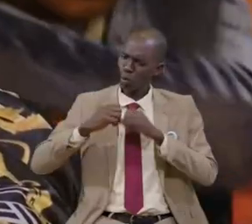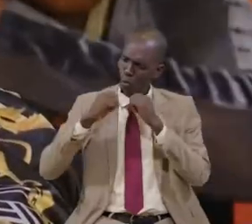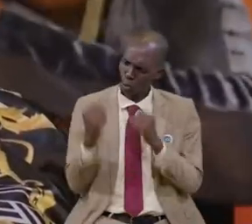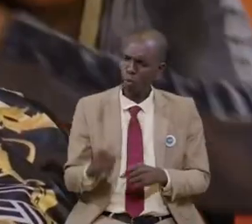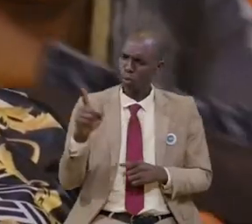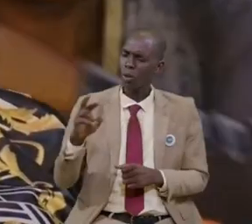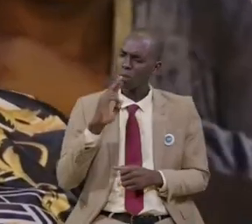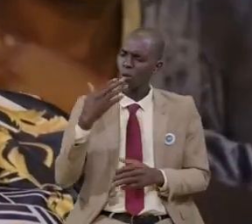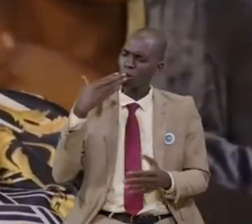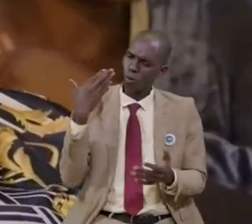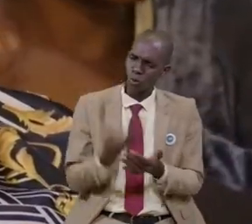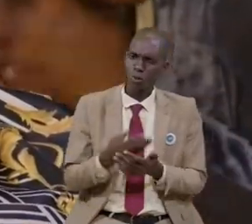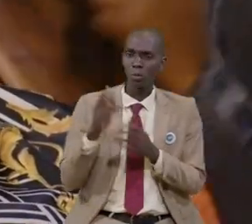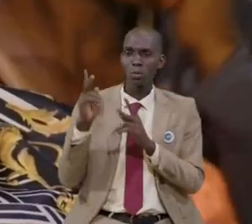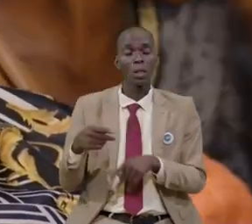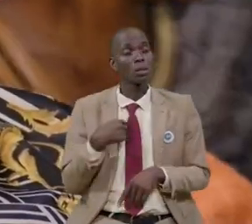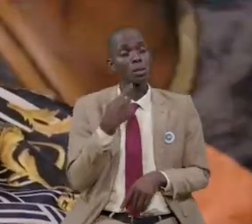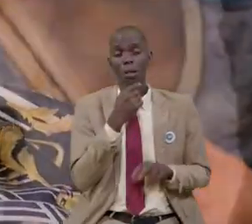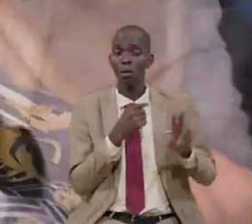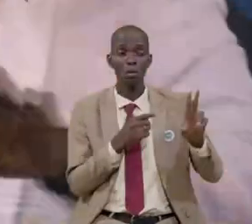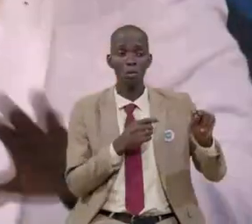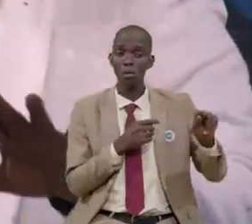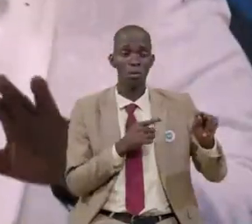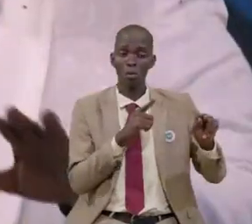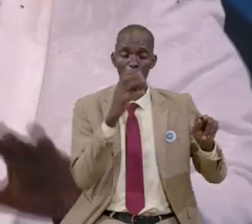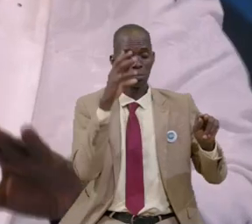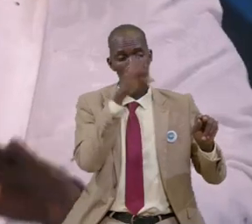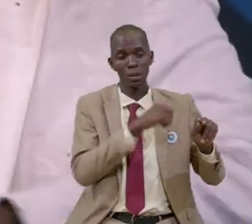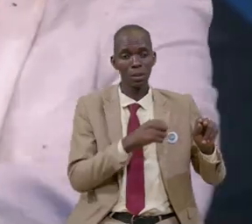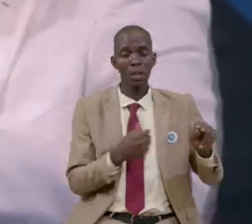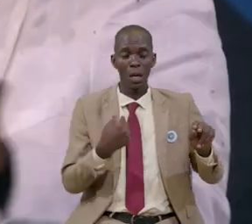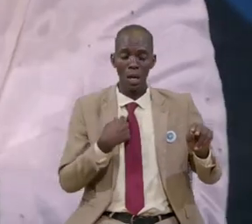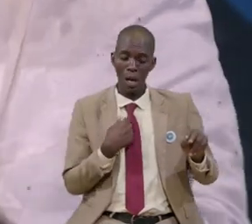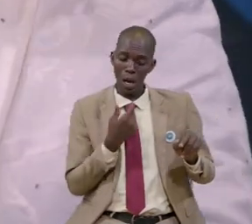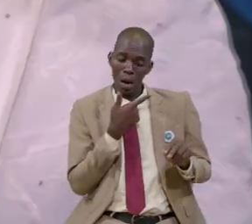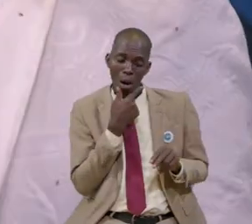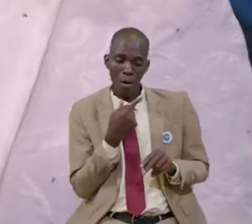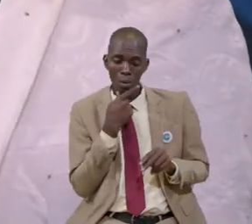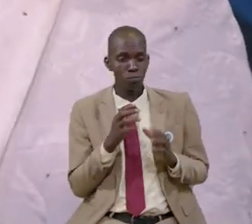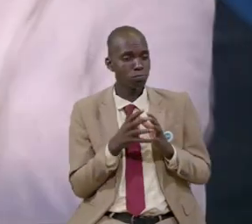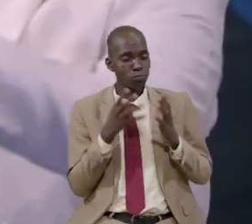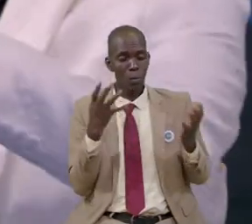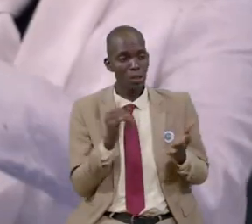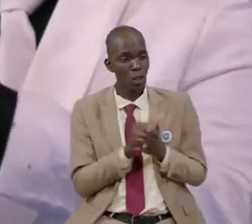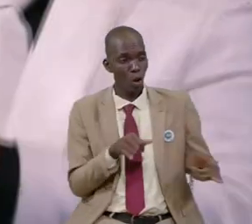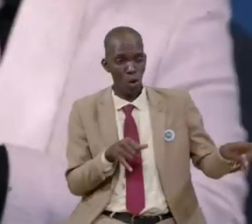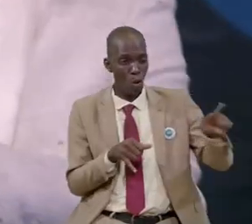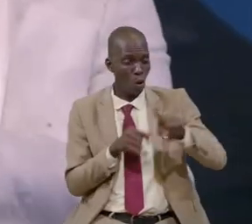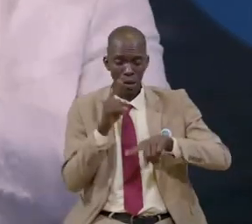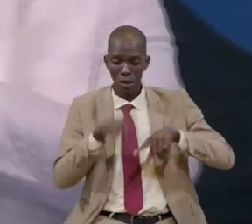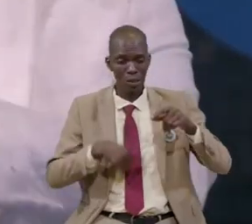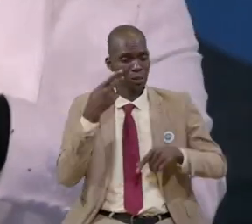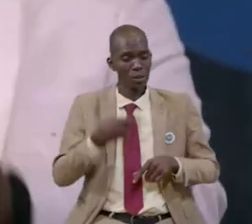connaît. Tu es un homme bon. Je dis non monsieur, j'ai tant caché les choses que vous ne pouvez pas me